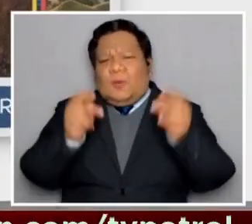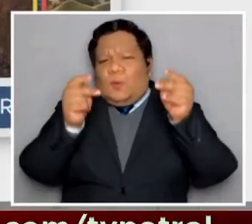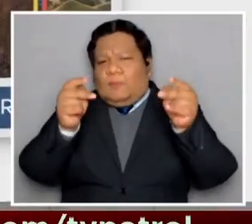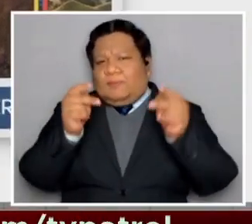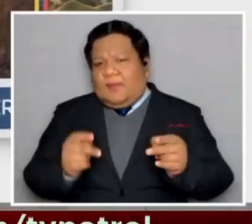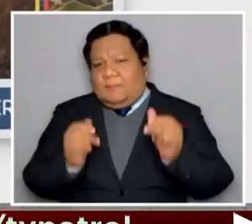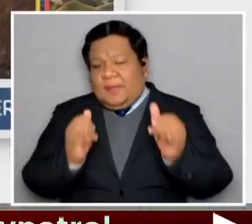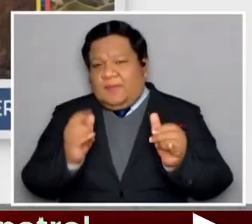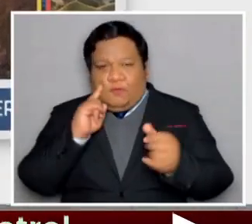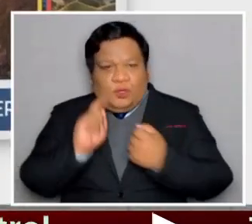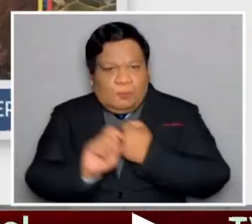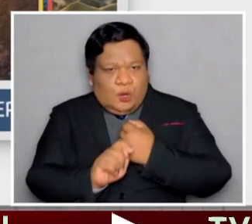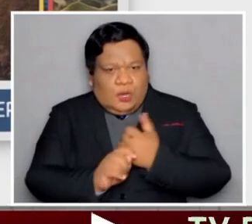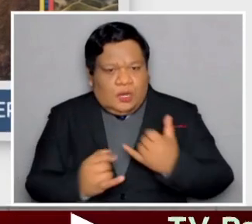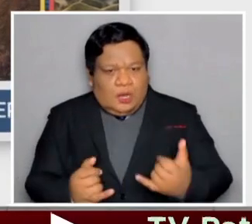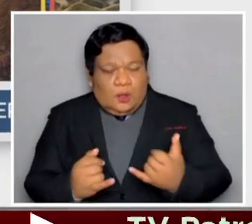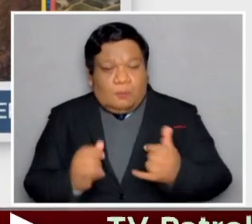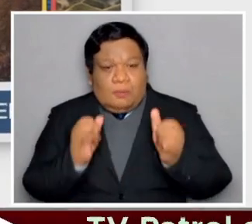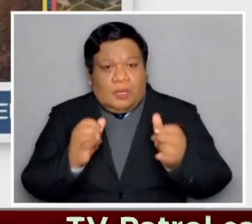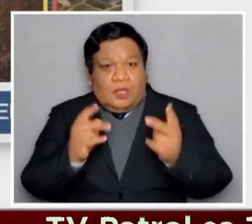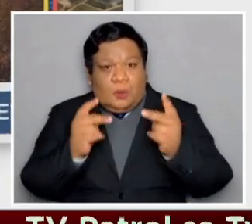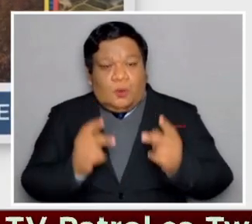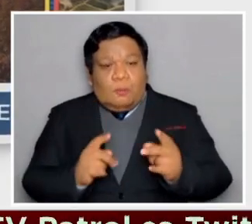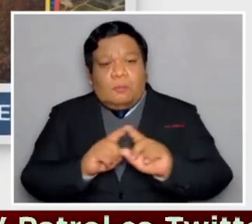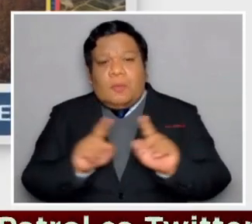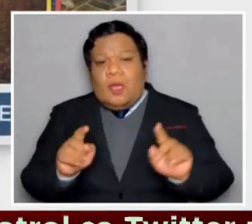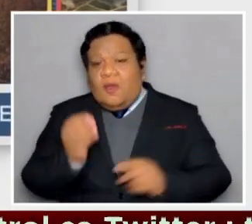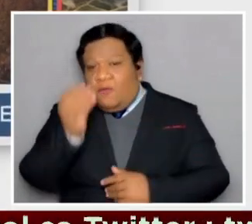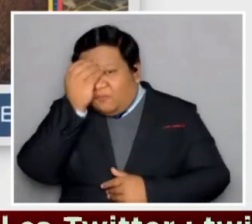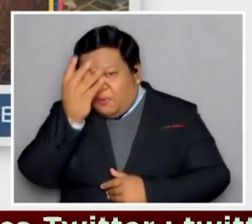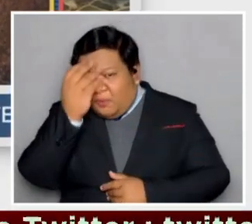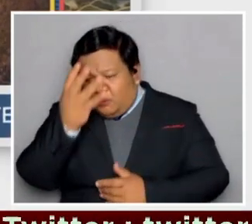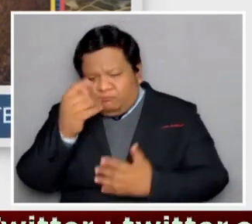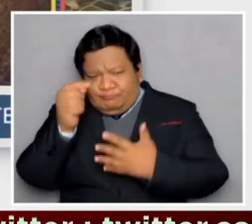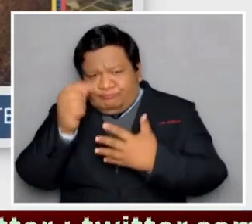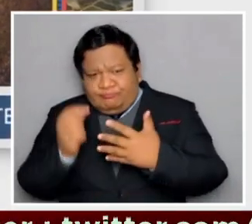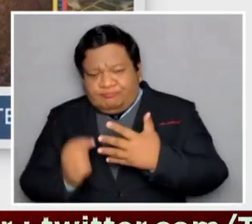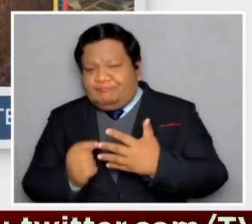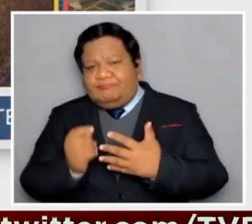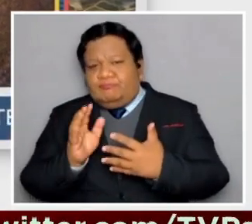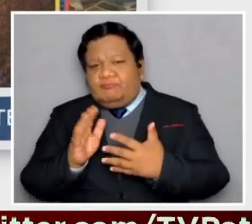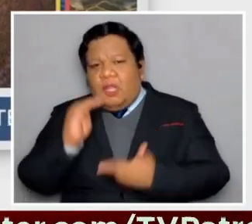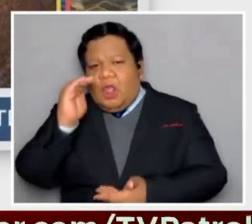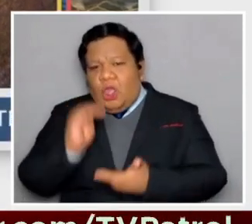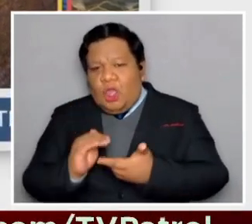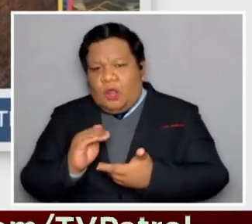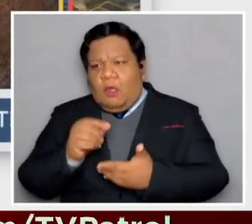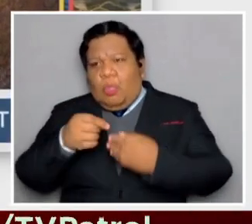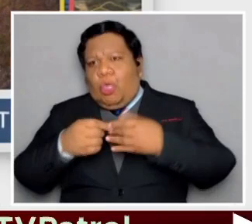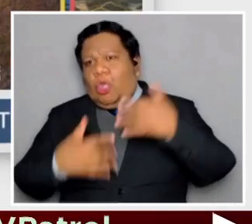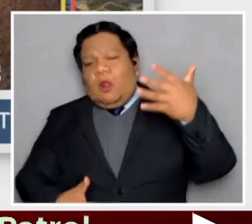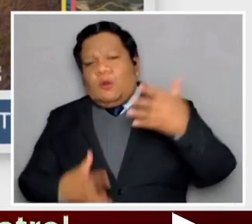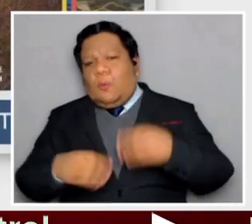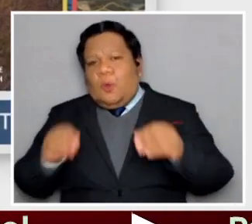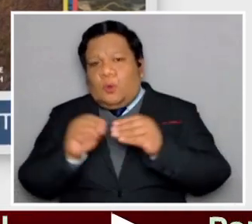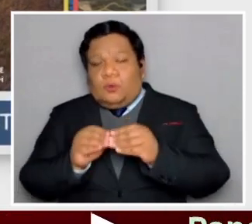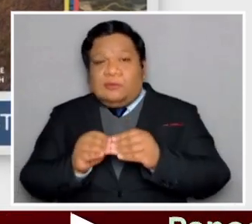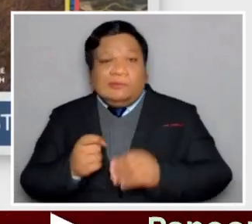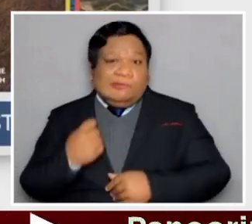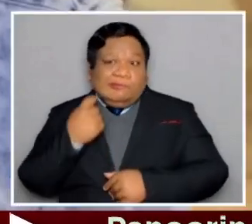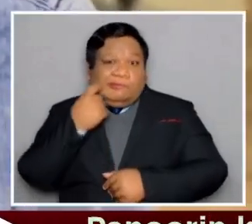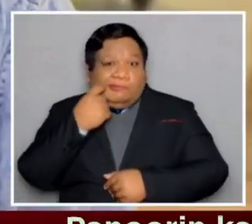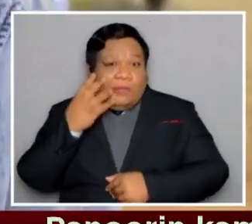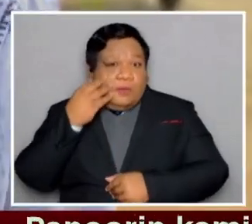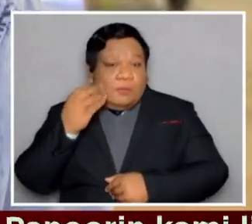ngayon. Pero mas kaunti na ang impormasyong kailangang ibigay. Unang nakinabang dito, ang mga nagbalikbayang